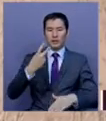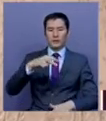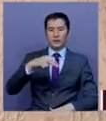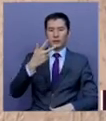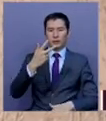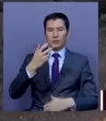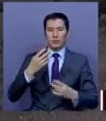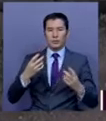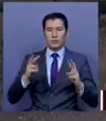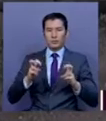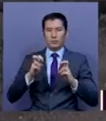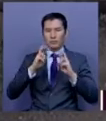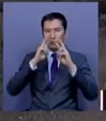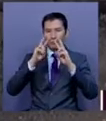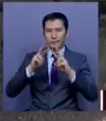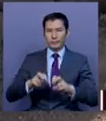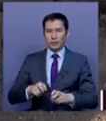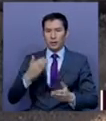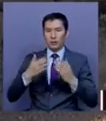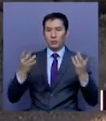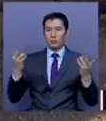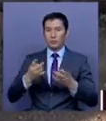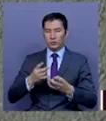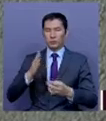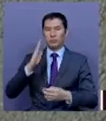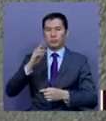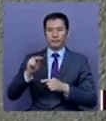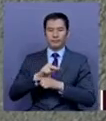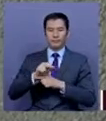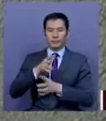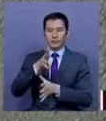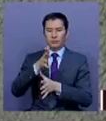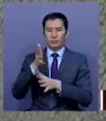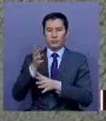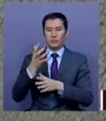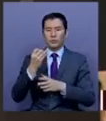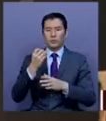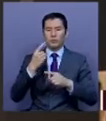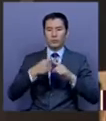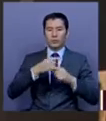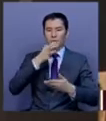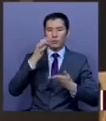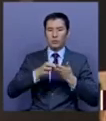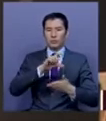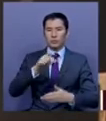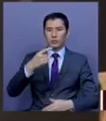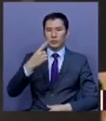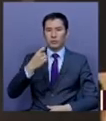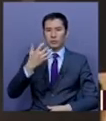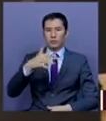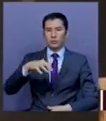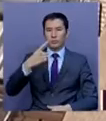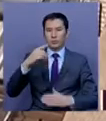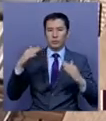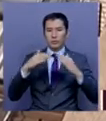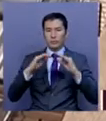жай тексеріліп, қажет болса бекіту жұмыстарын жүргізу жоспарланып отыр. Сонымен қатар жауаптылар нөмірі 151-ші үй туралы да